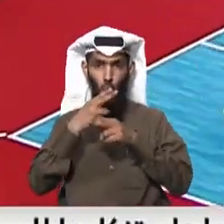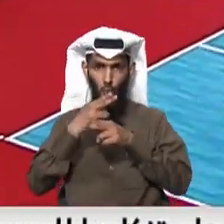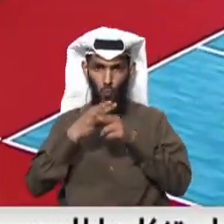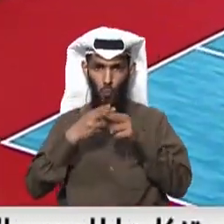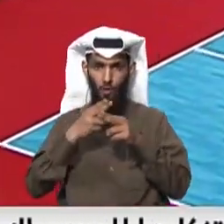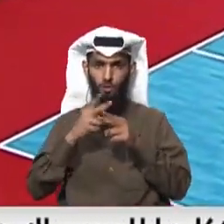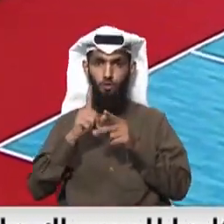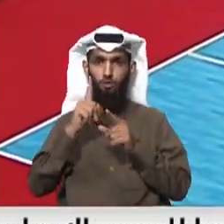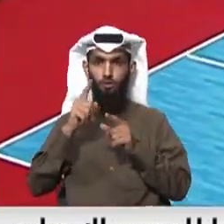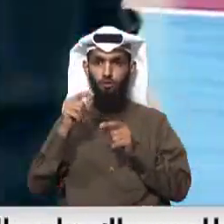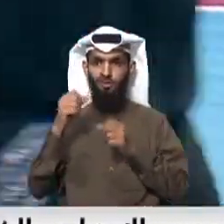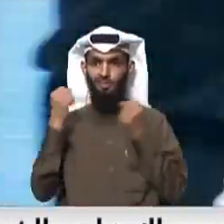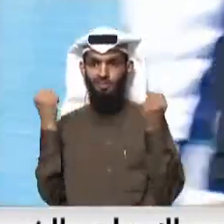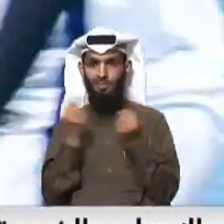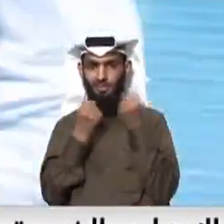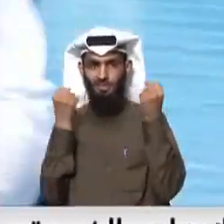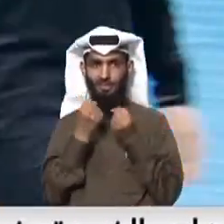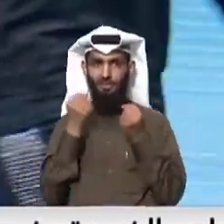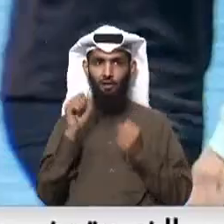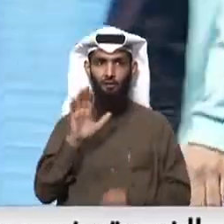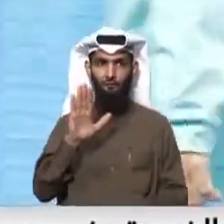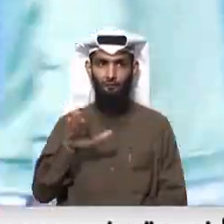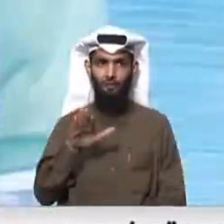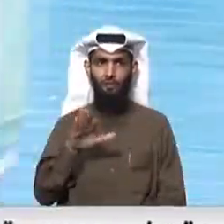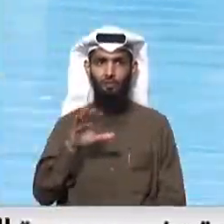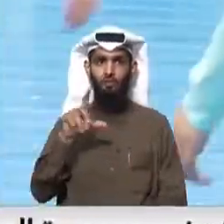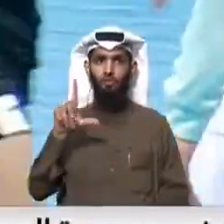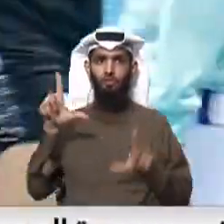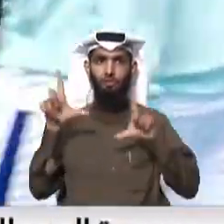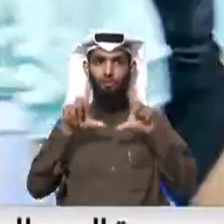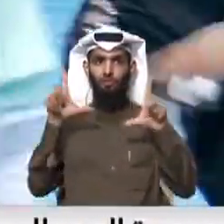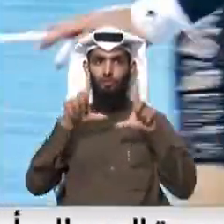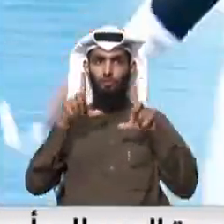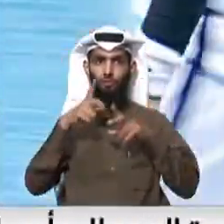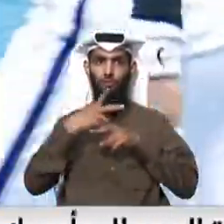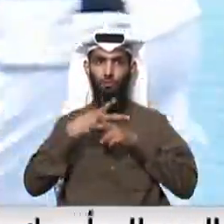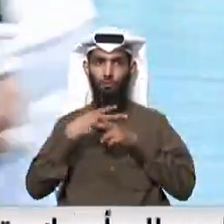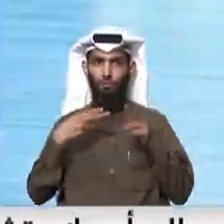مع أنديتهم. راد الشمري لتلفزيون دولة الكويت.